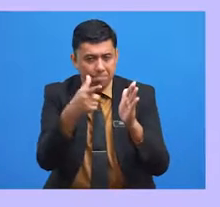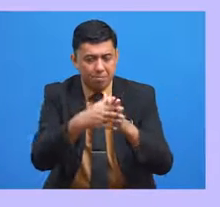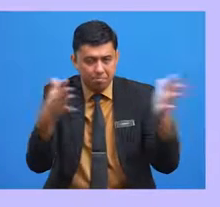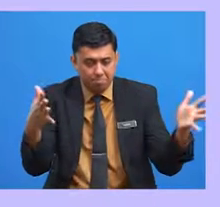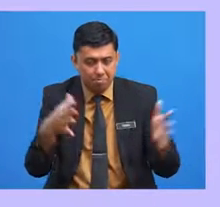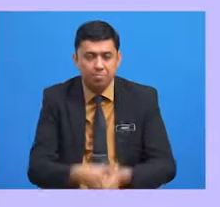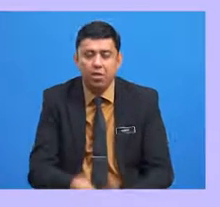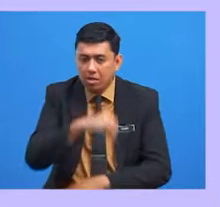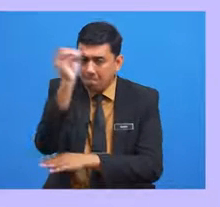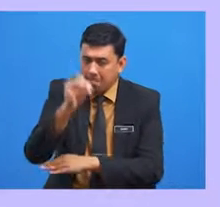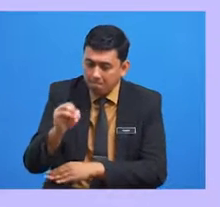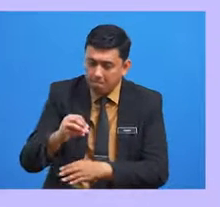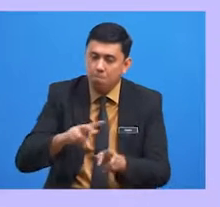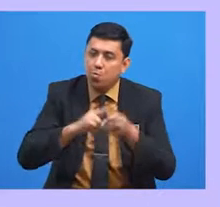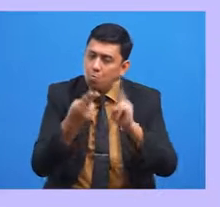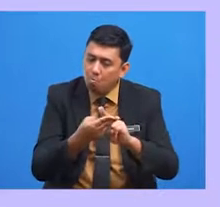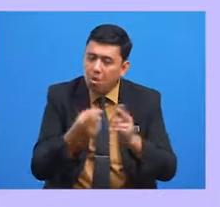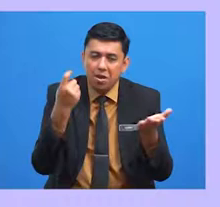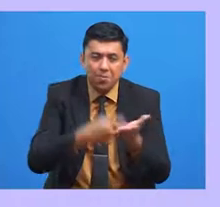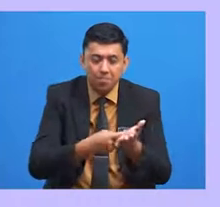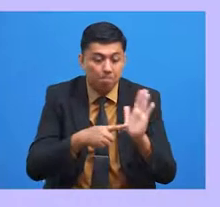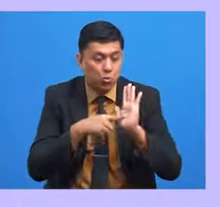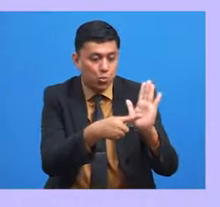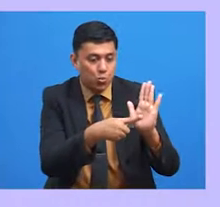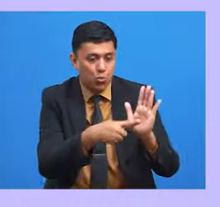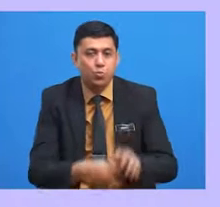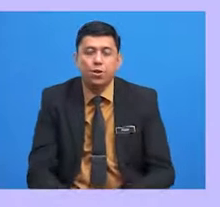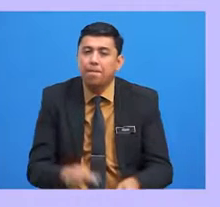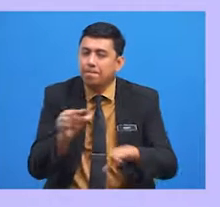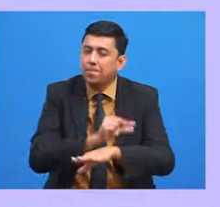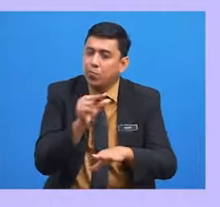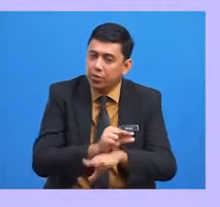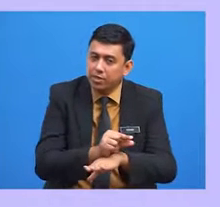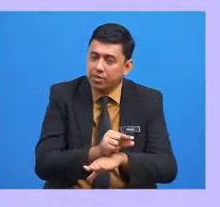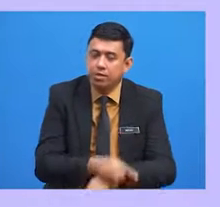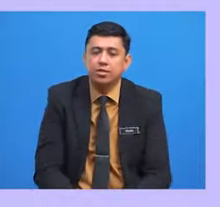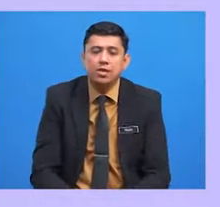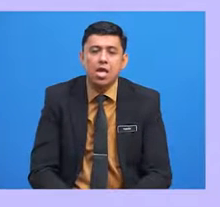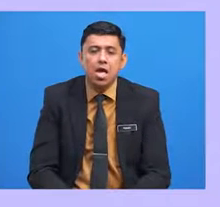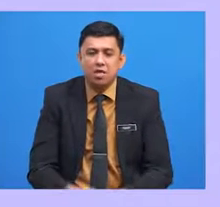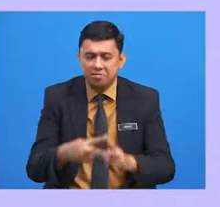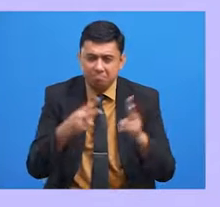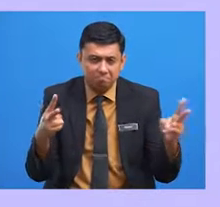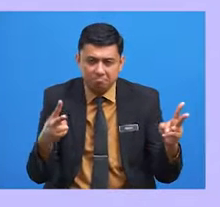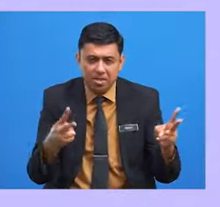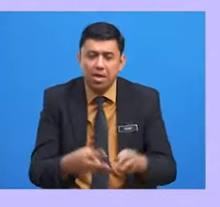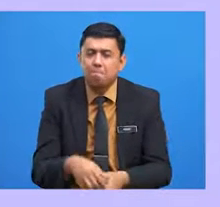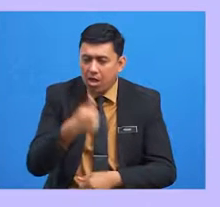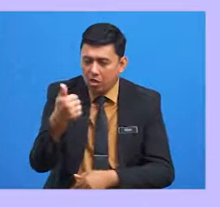daripada peratus perubahan harga. Ini menunjukkan pengguna sangat responsif terhadap perubahan